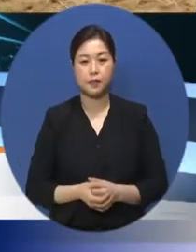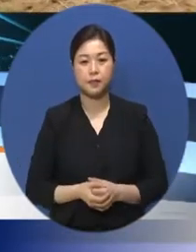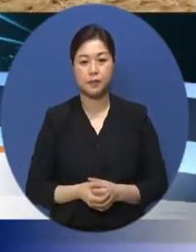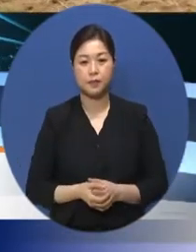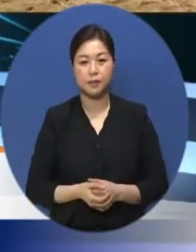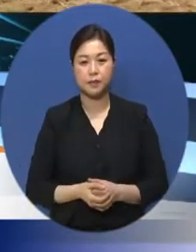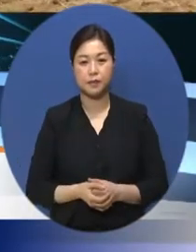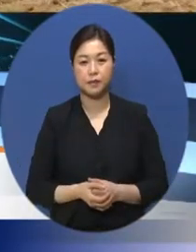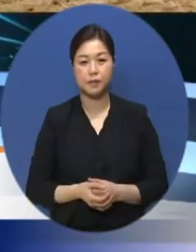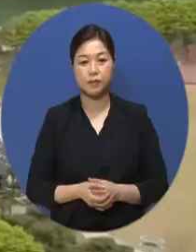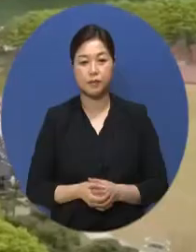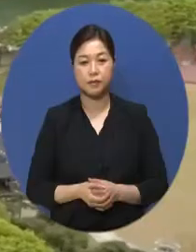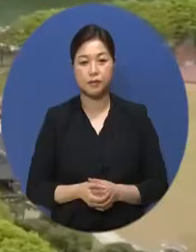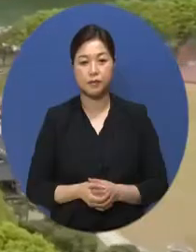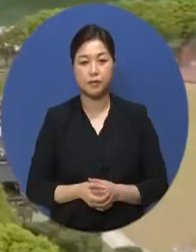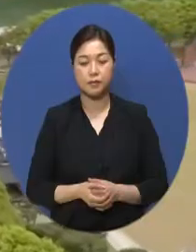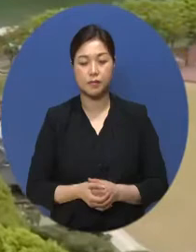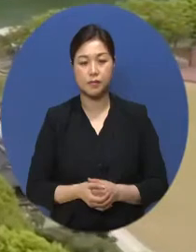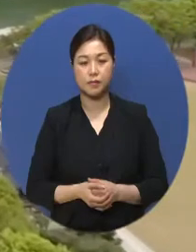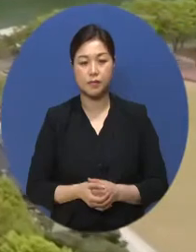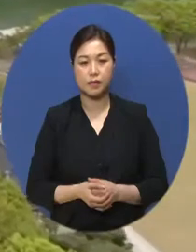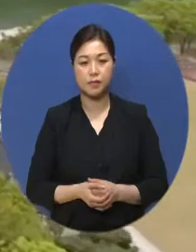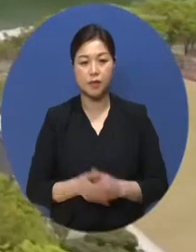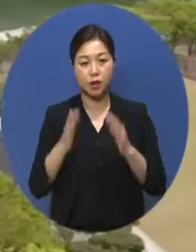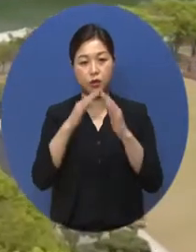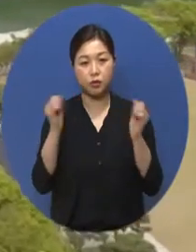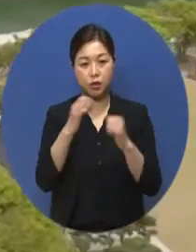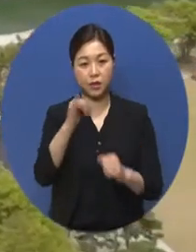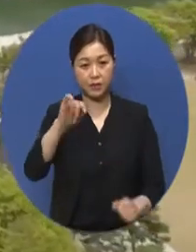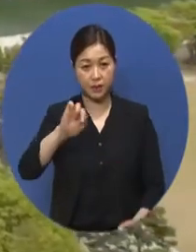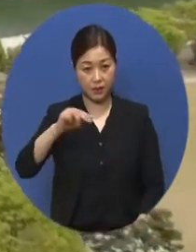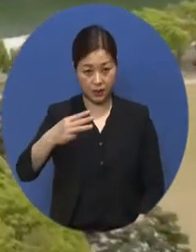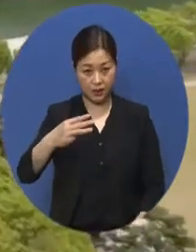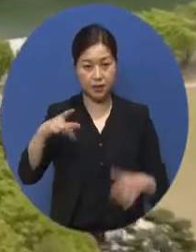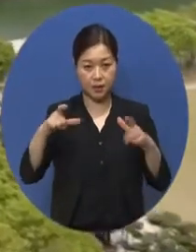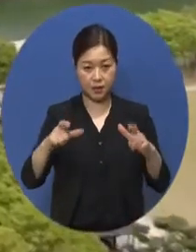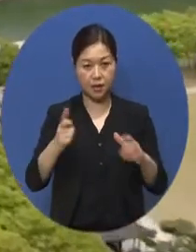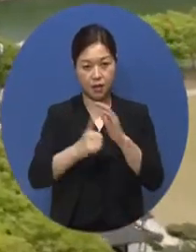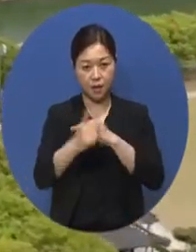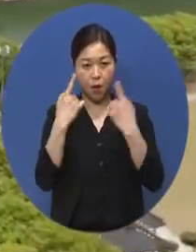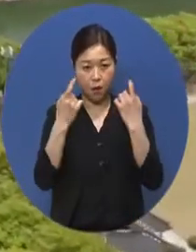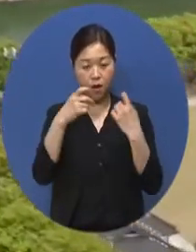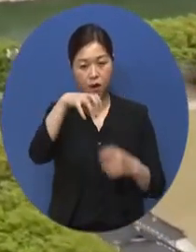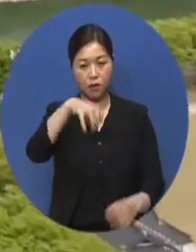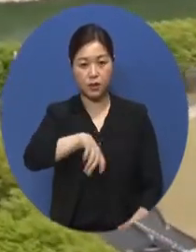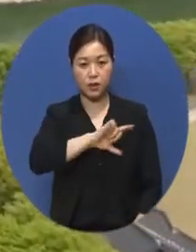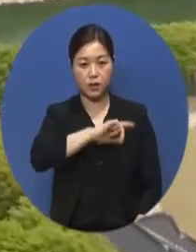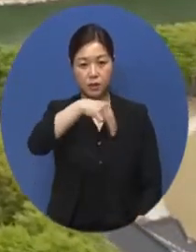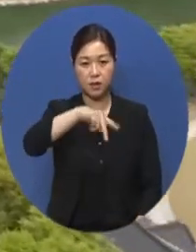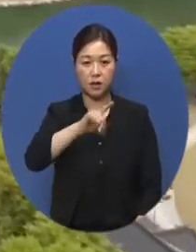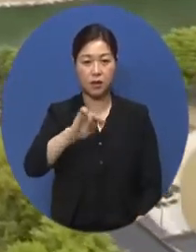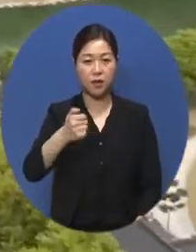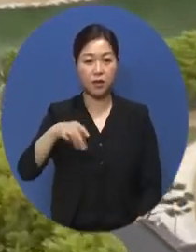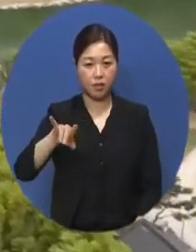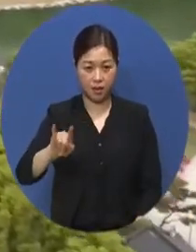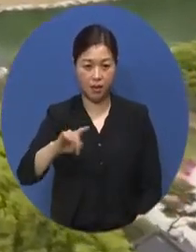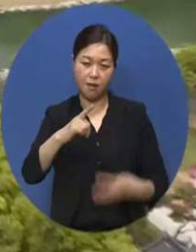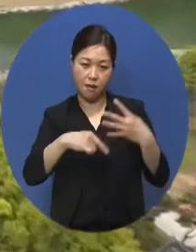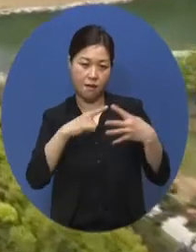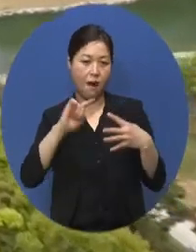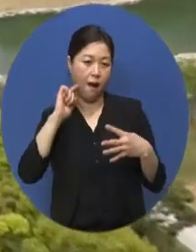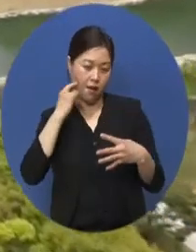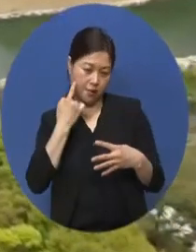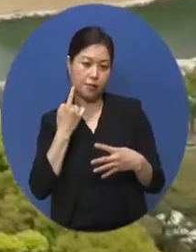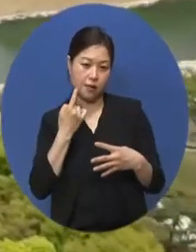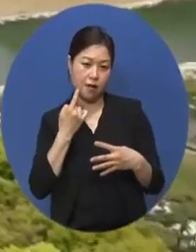보도합니다 전라북도 임실군 의 대표적인 관광지 4 선대의 4개 저리 아름다운 화원이